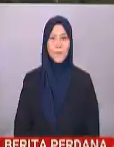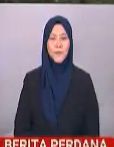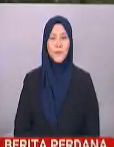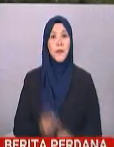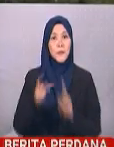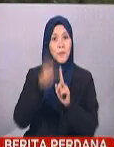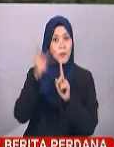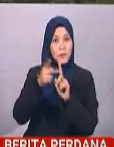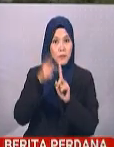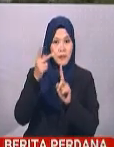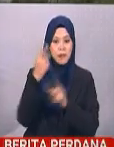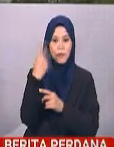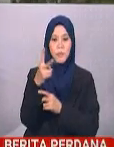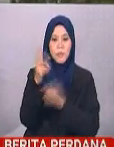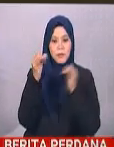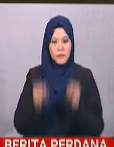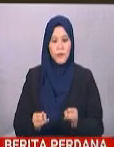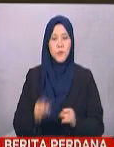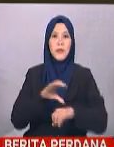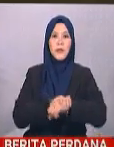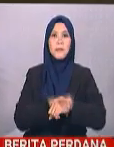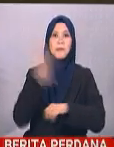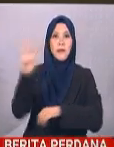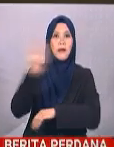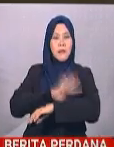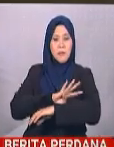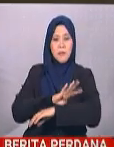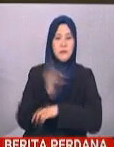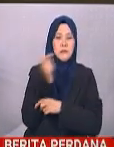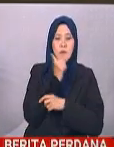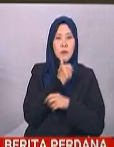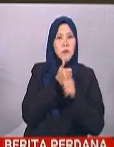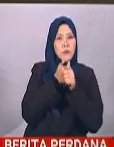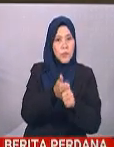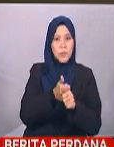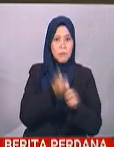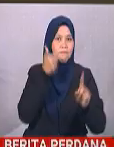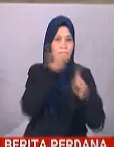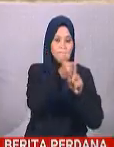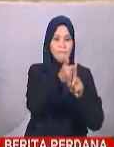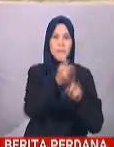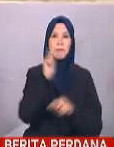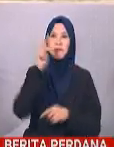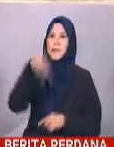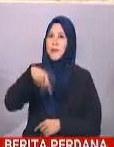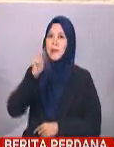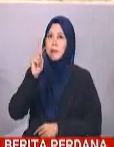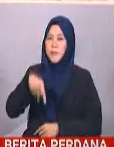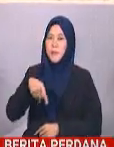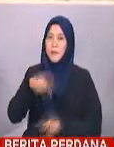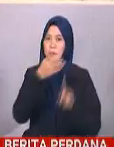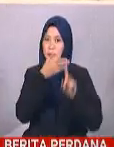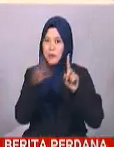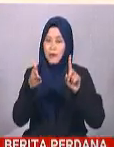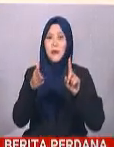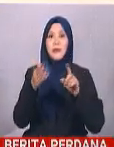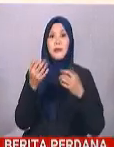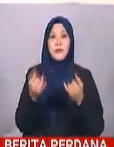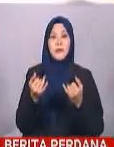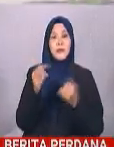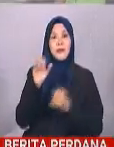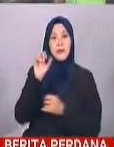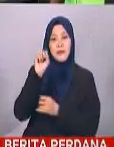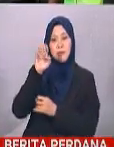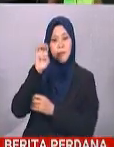Hai di pulau Pinang 12.00 individu di Remon 4 horizonnya enggan mematuhi PKB ketua polis daerah Seberang prai Utara